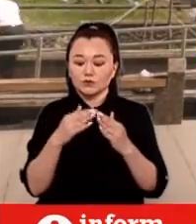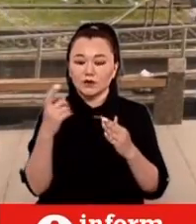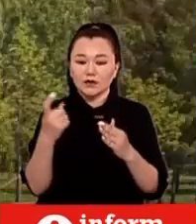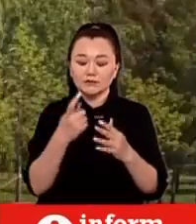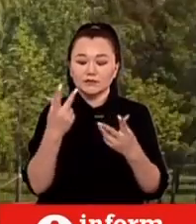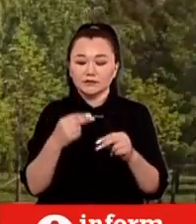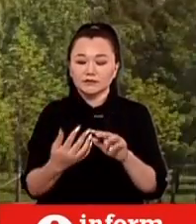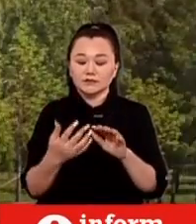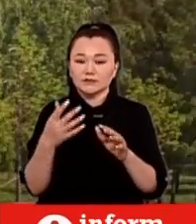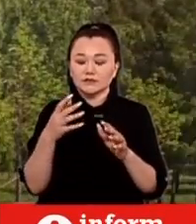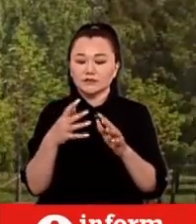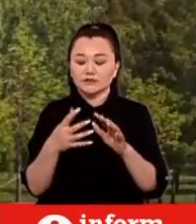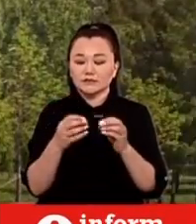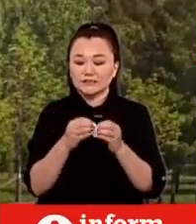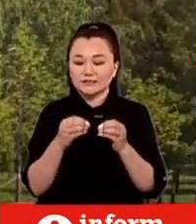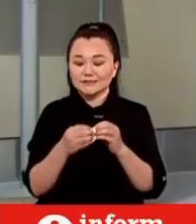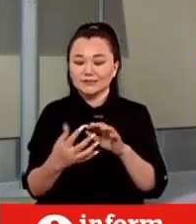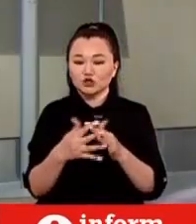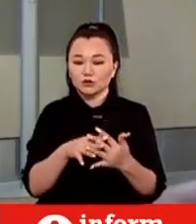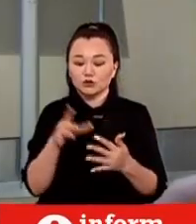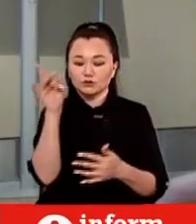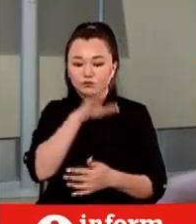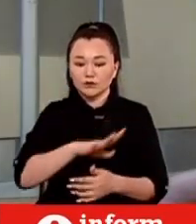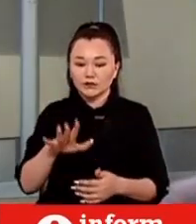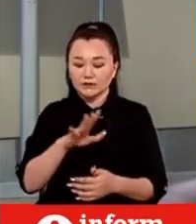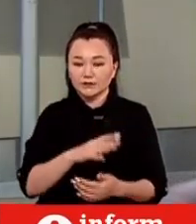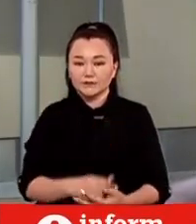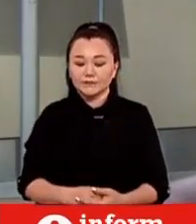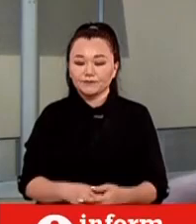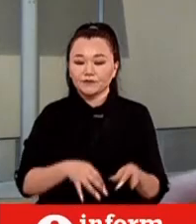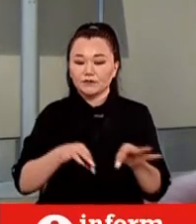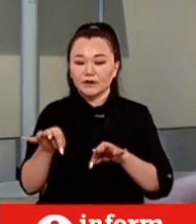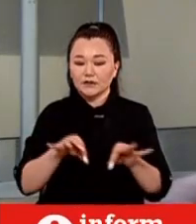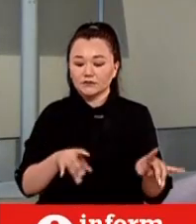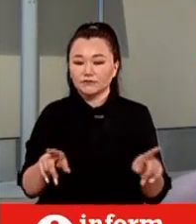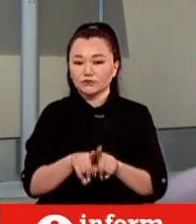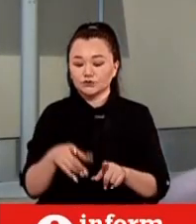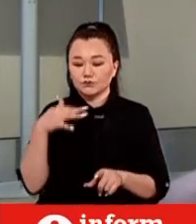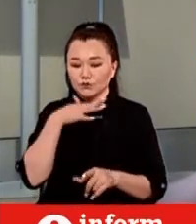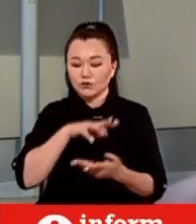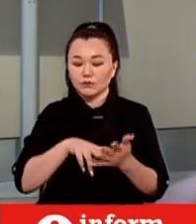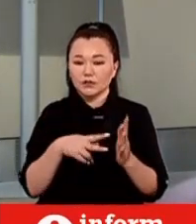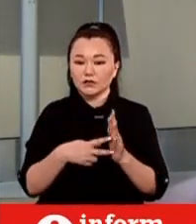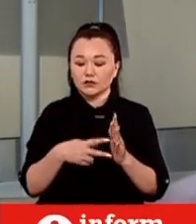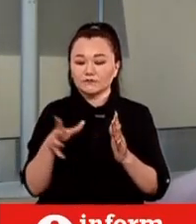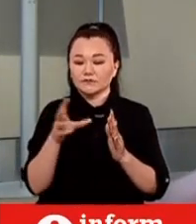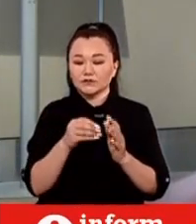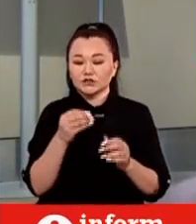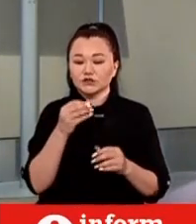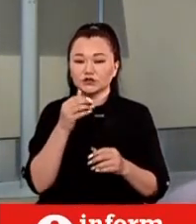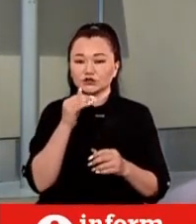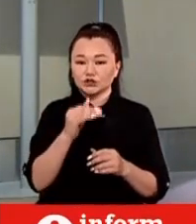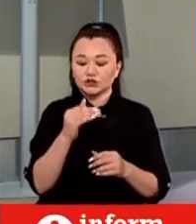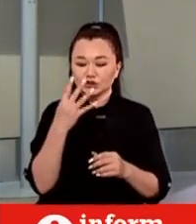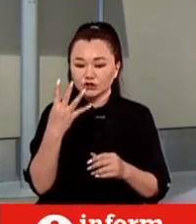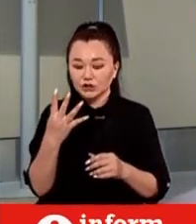в 10 селах республики. Проектов тоже много. Мы планируем построить сети 4G. Далее